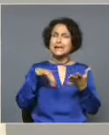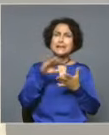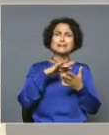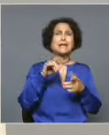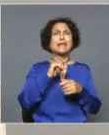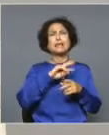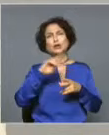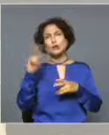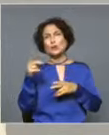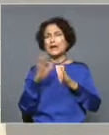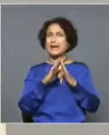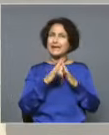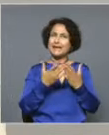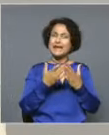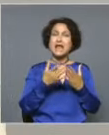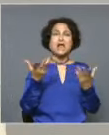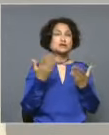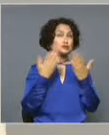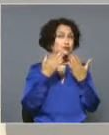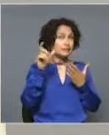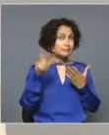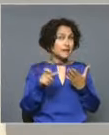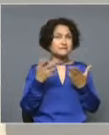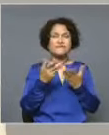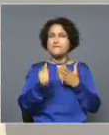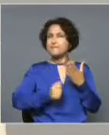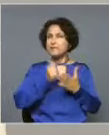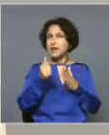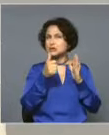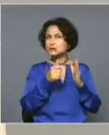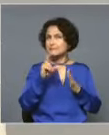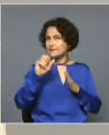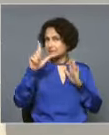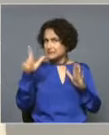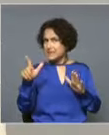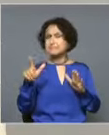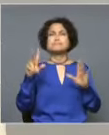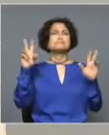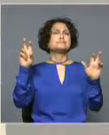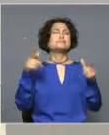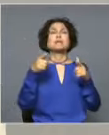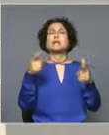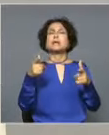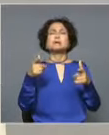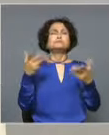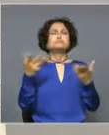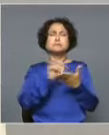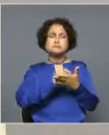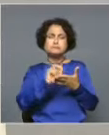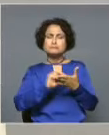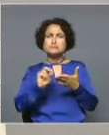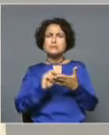с «Четец от влака в 6:27». Романите са писани в 2 доста отдалечени,